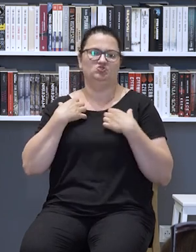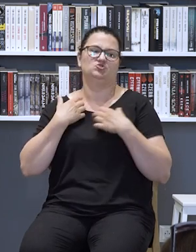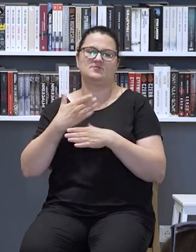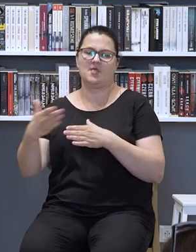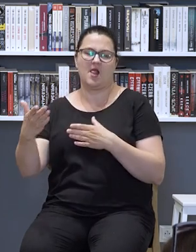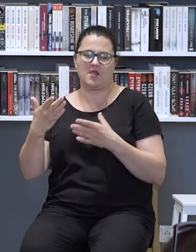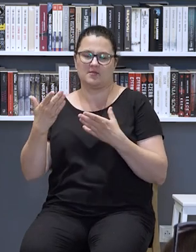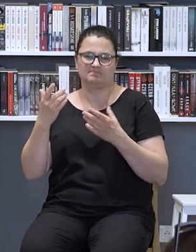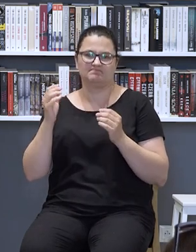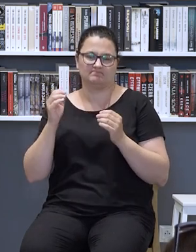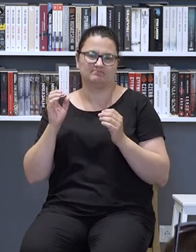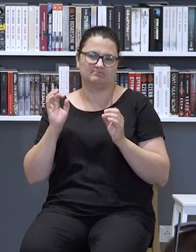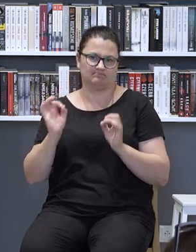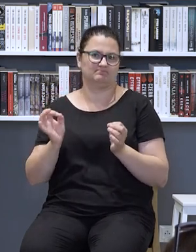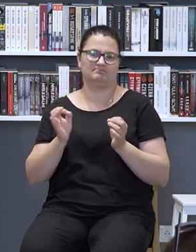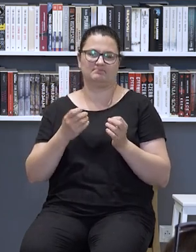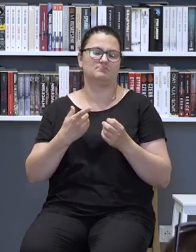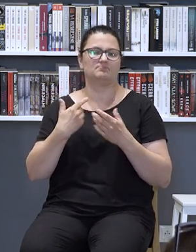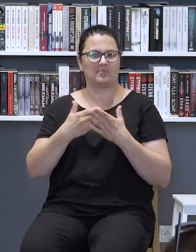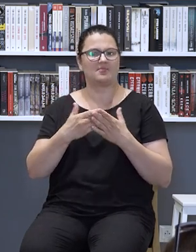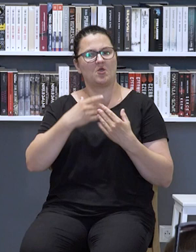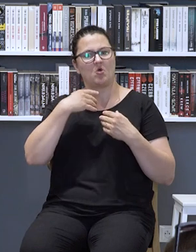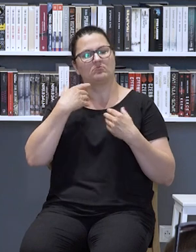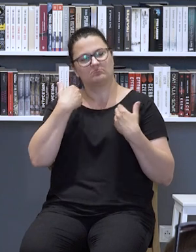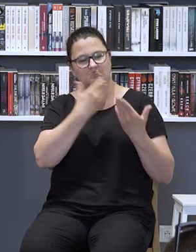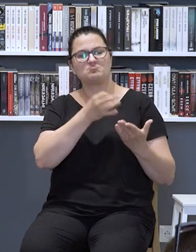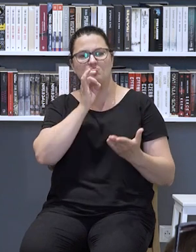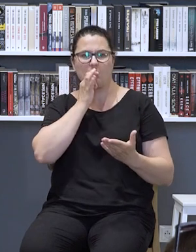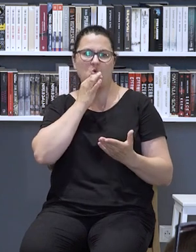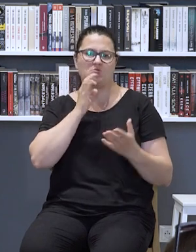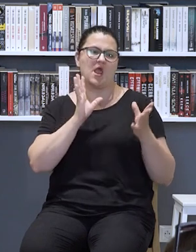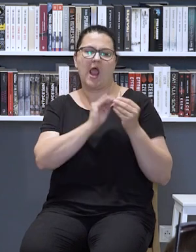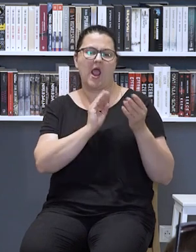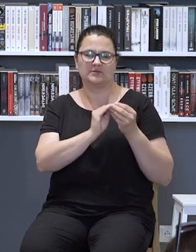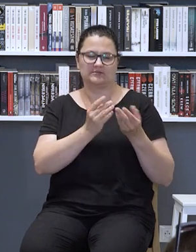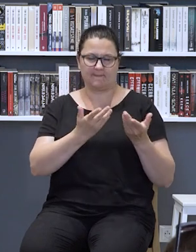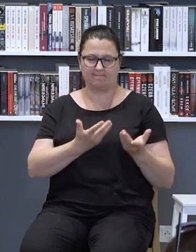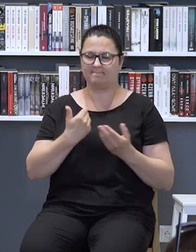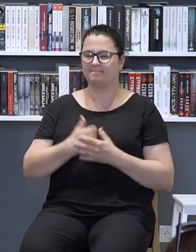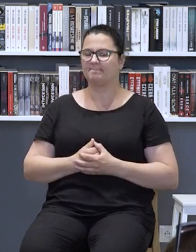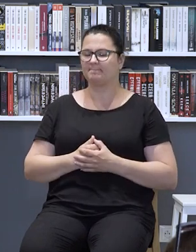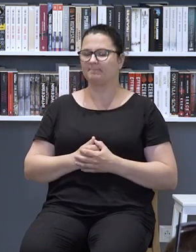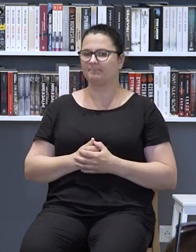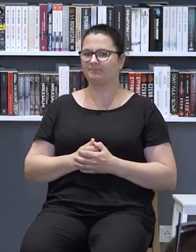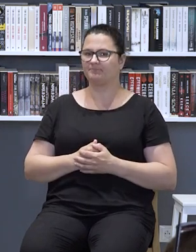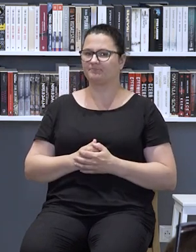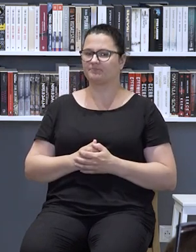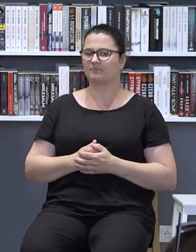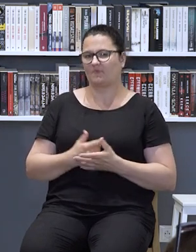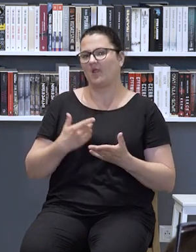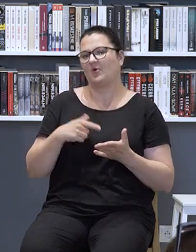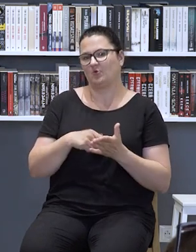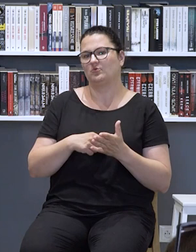no bo przeznaczyła jakąś część swojej młodości na to, że była z Rembrandtem. No ale to już